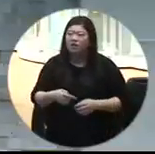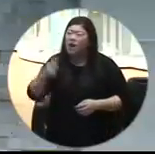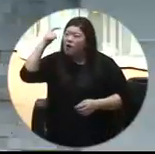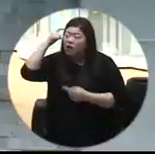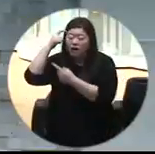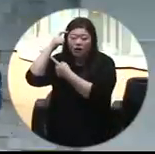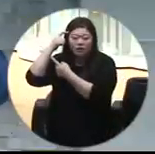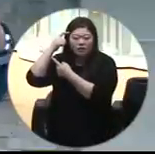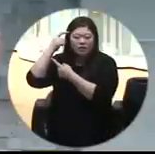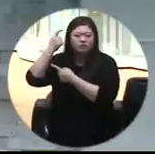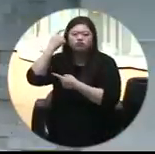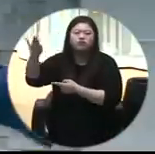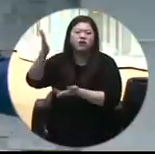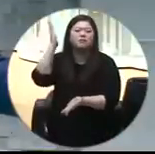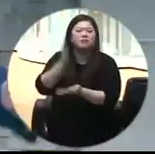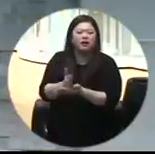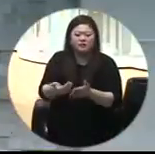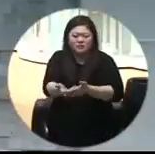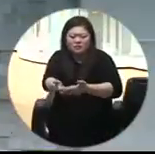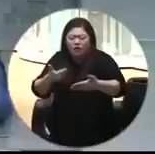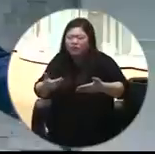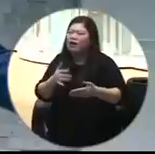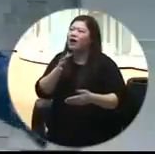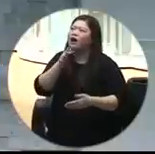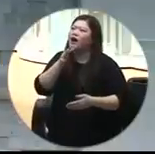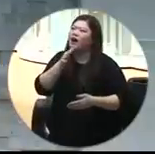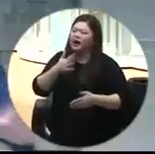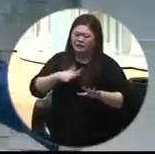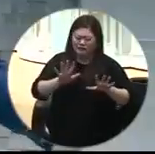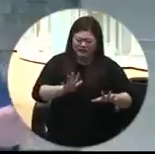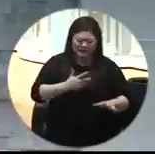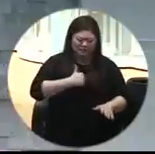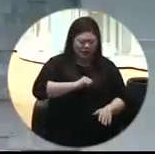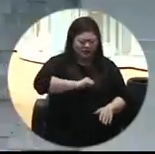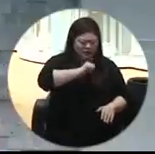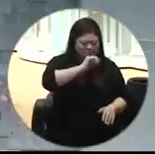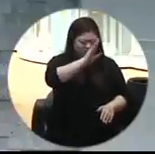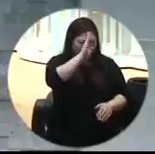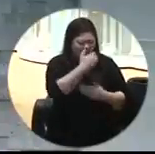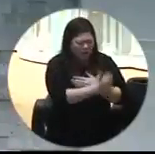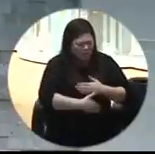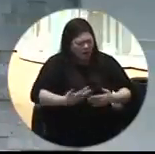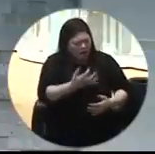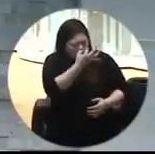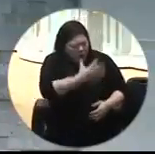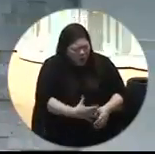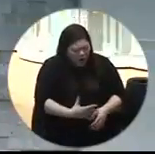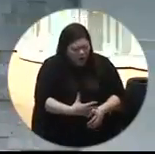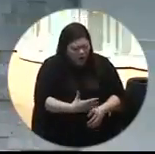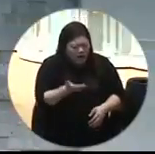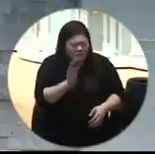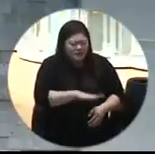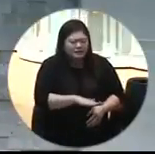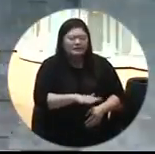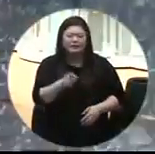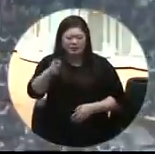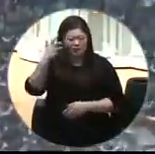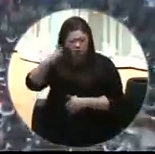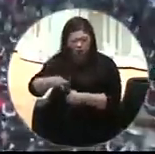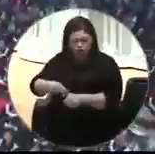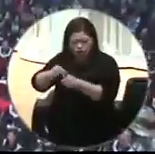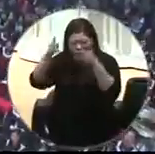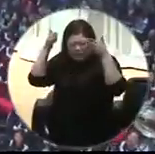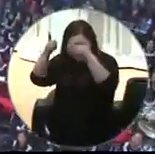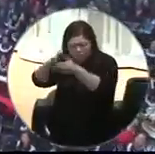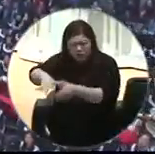말이에요. 이제 내가 이걸 떠났어. 이 질병과 가난과 실패와 아픔을 떠나서 나는 한 영혼의 초점을 맞추겠다.